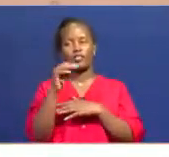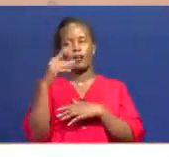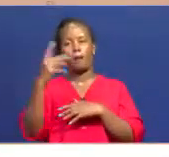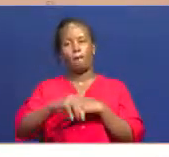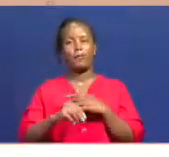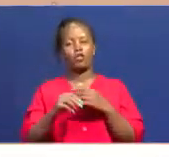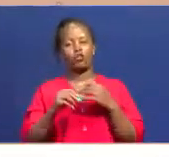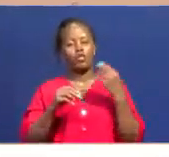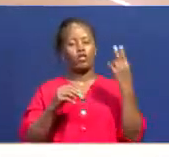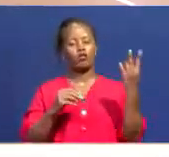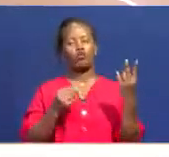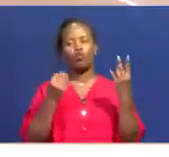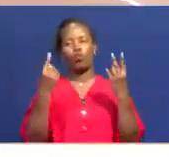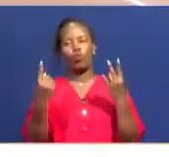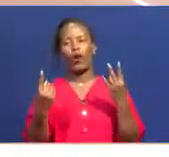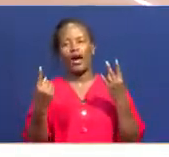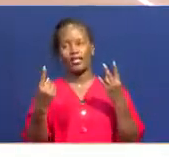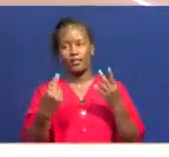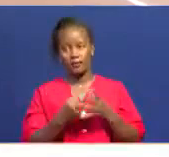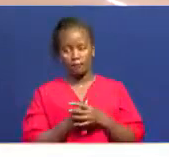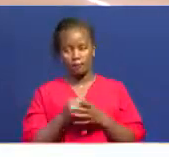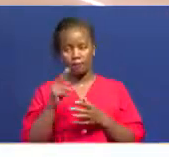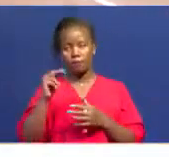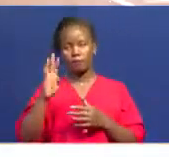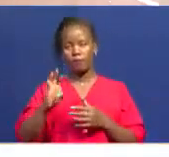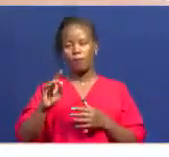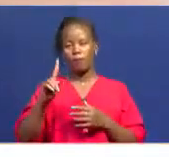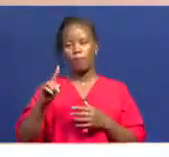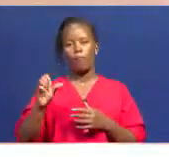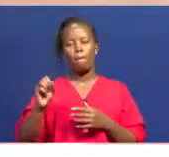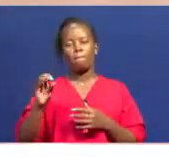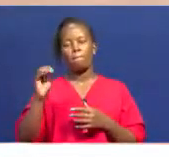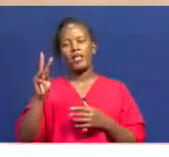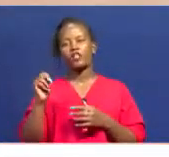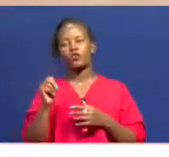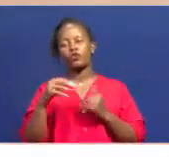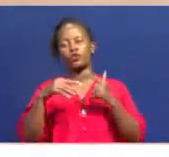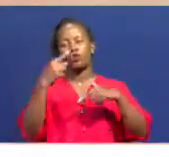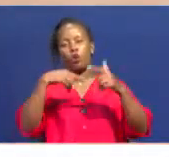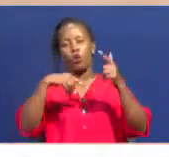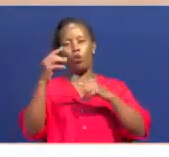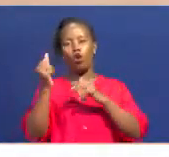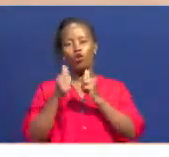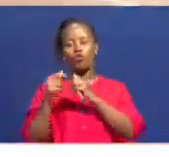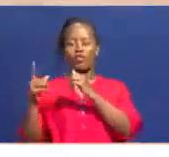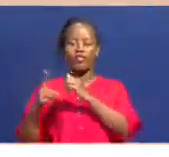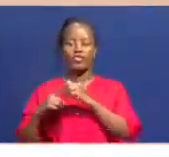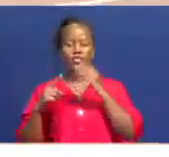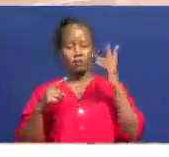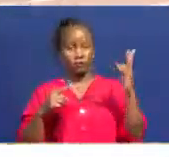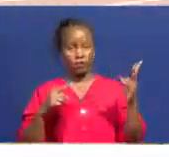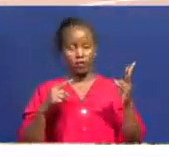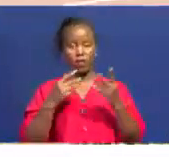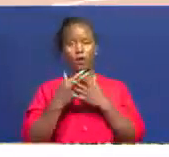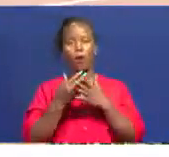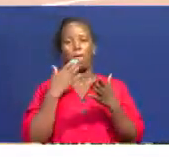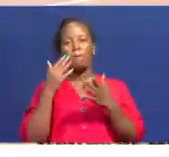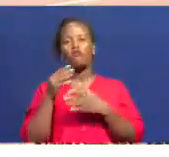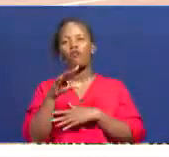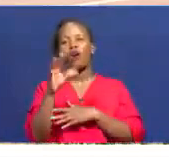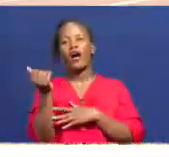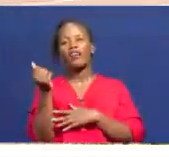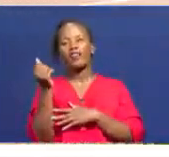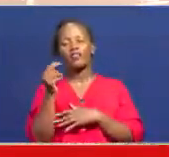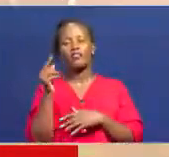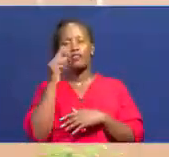seti 2-1. Nelson alishinda seti ya kwanza kwa alama 6-4 kabla ya Faniel kurejelea kwa vishindo na kushinda